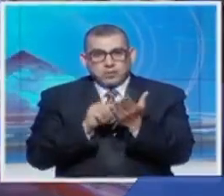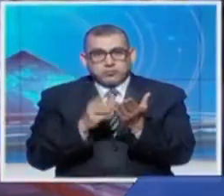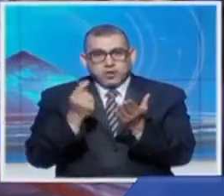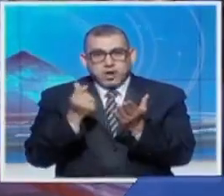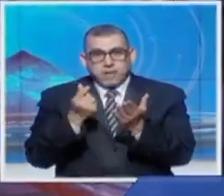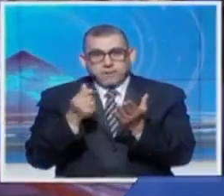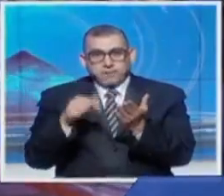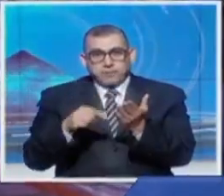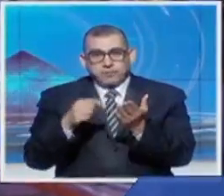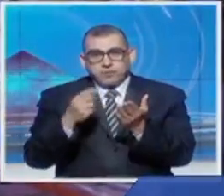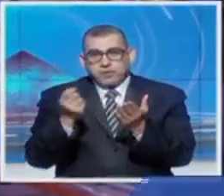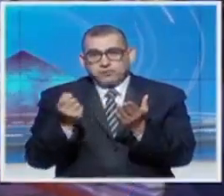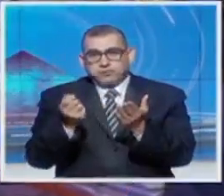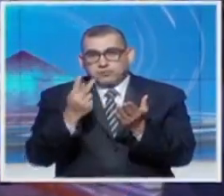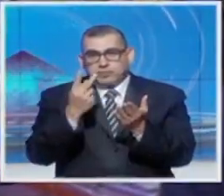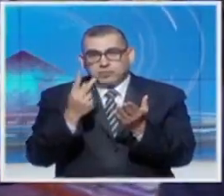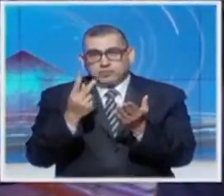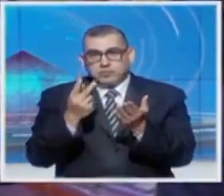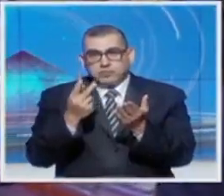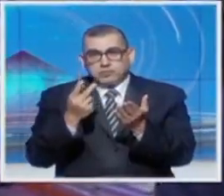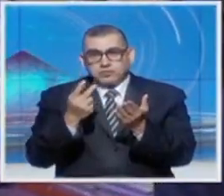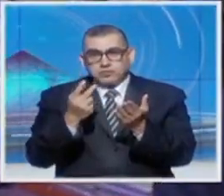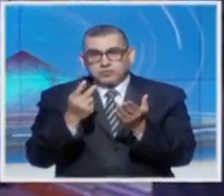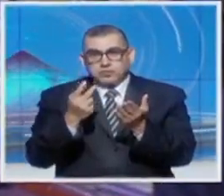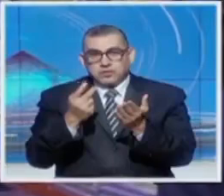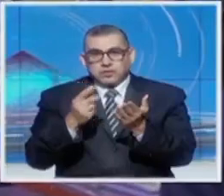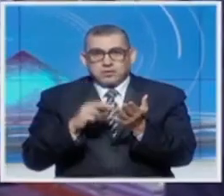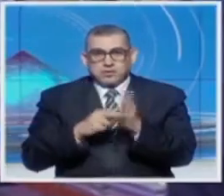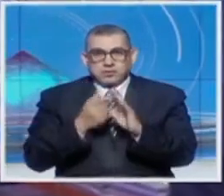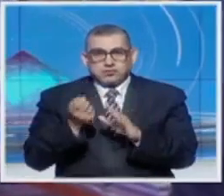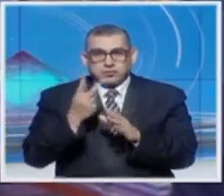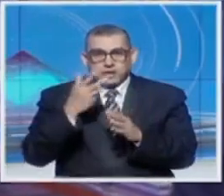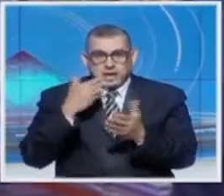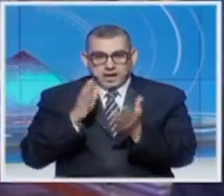بيبدا من 75 جنيه الباكت،